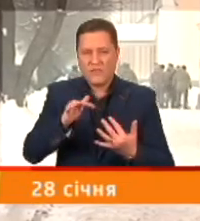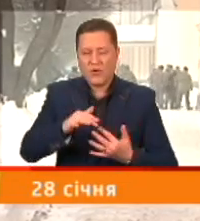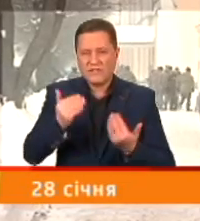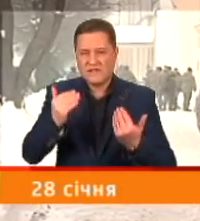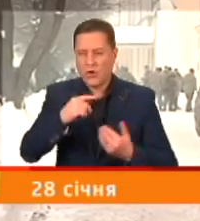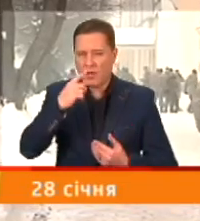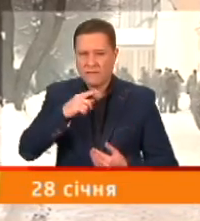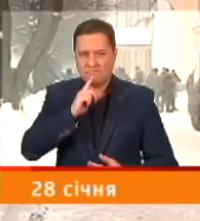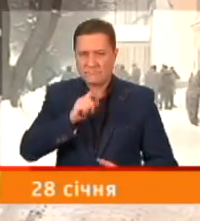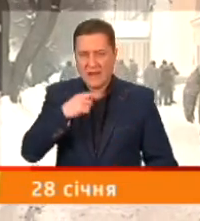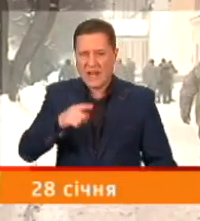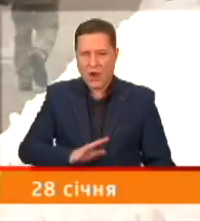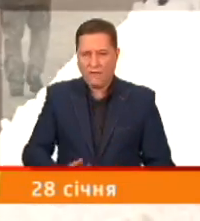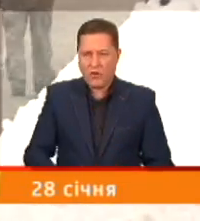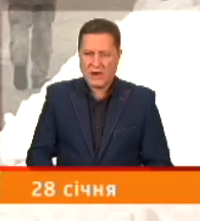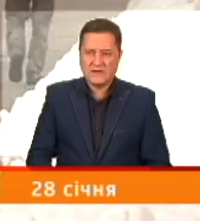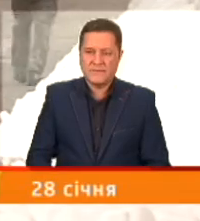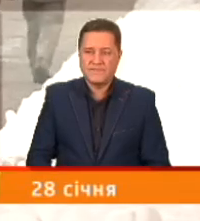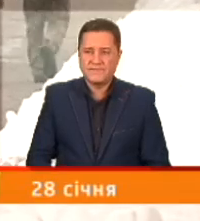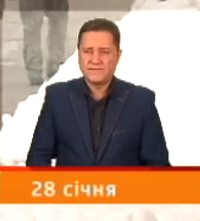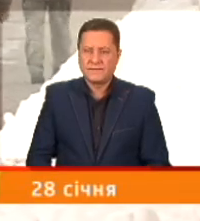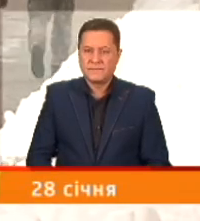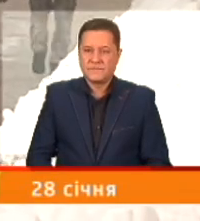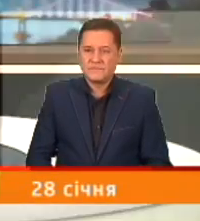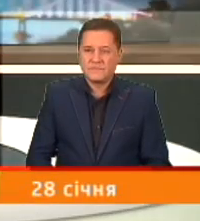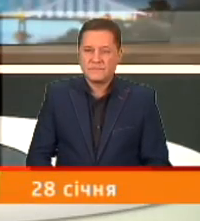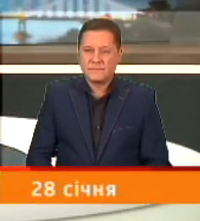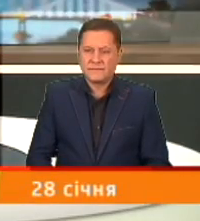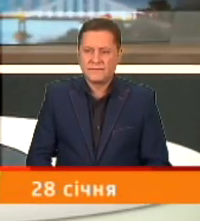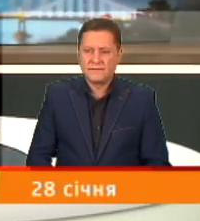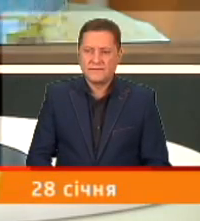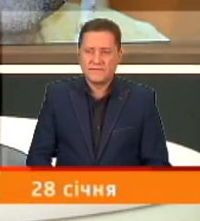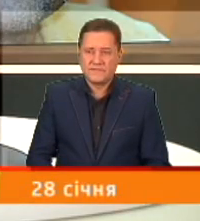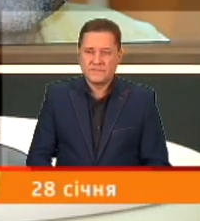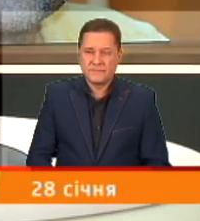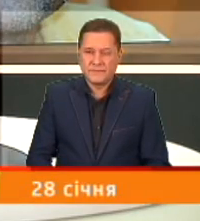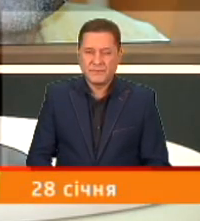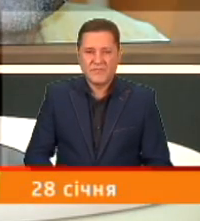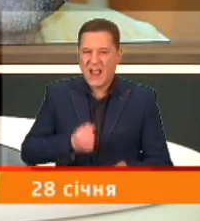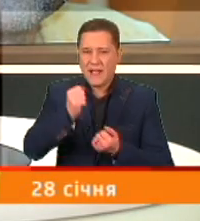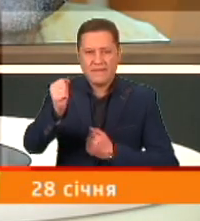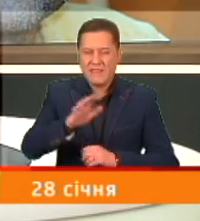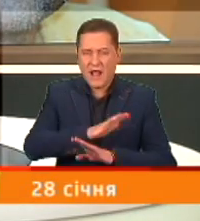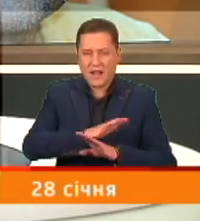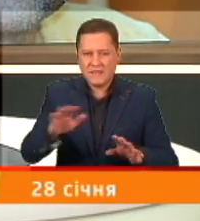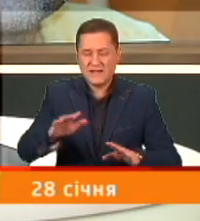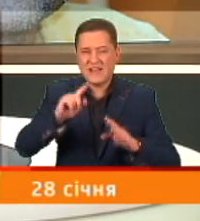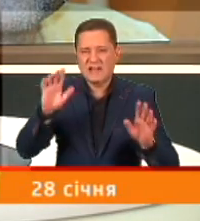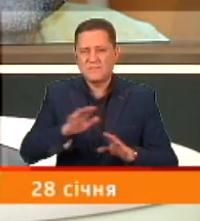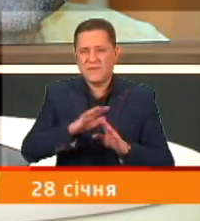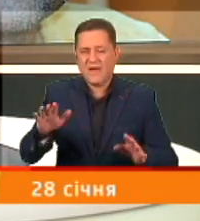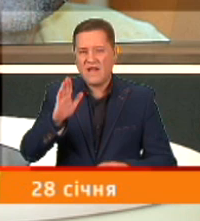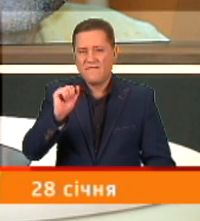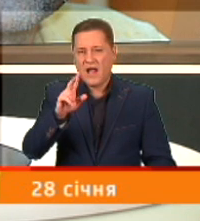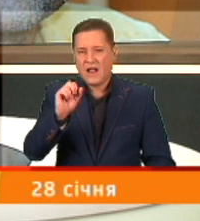говорять. Анастасія Єчкалова, Ярослав Тихомир, програма «Вікна», СТБ. Не кандидат, співак і лідер гурту «Океан